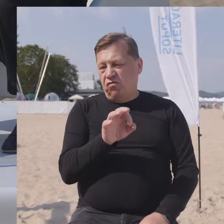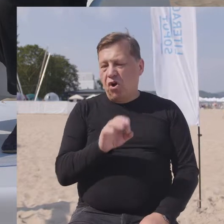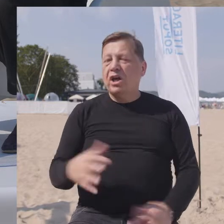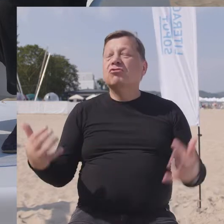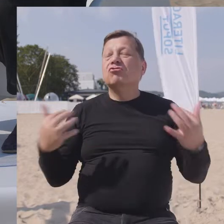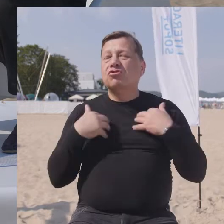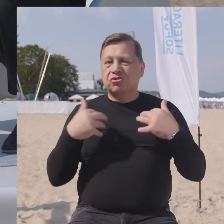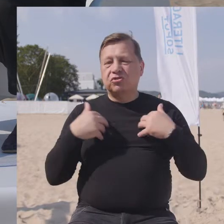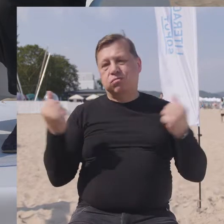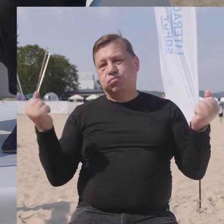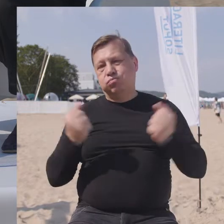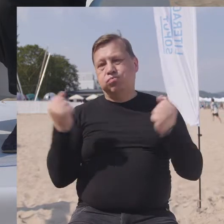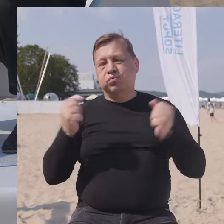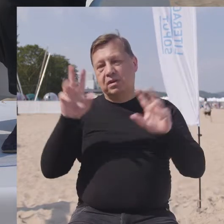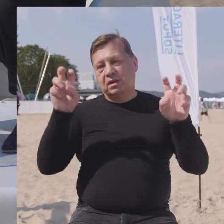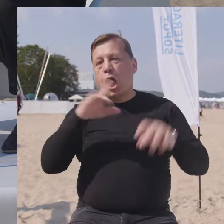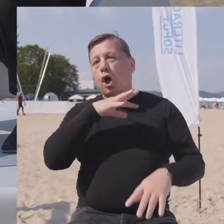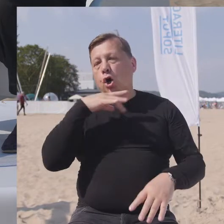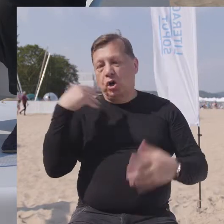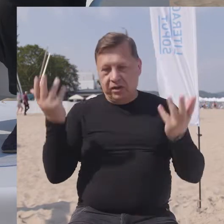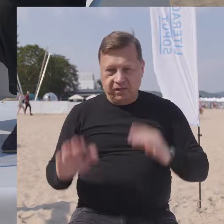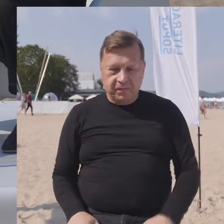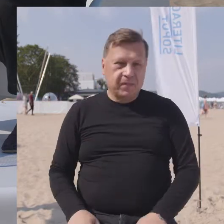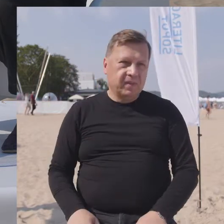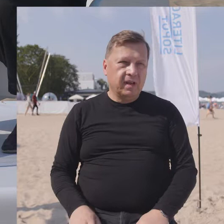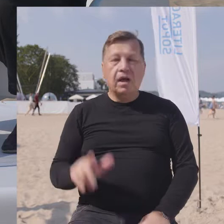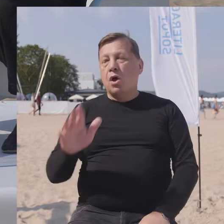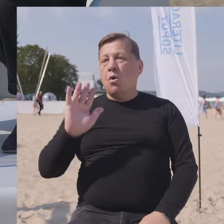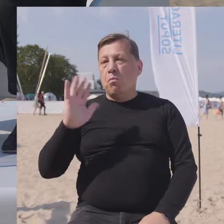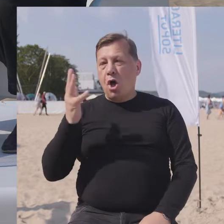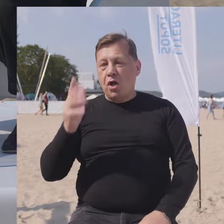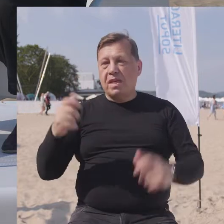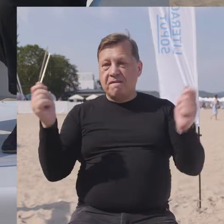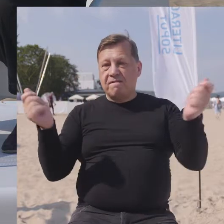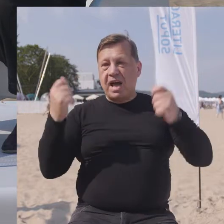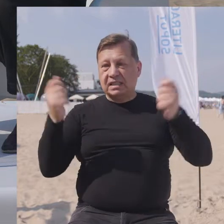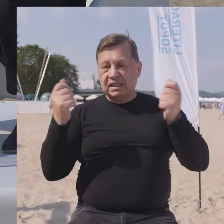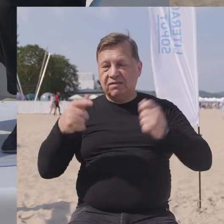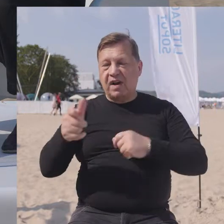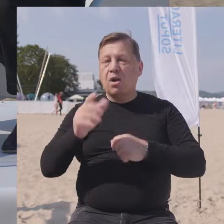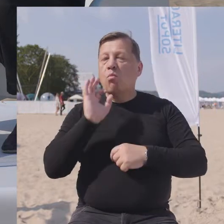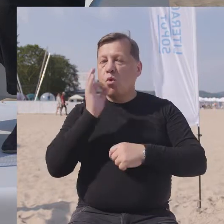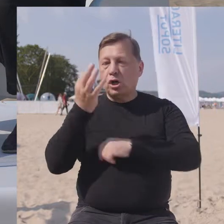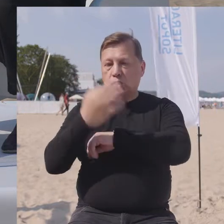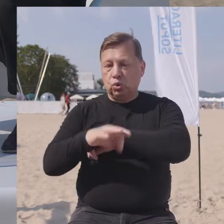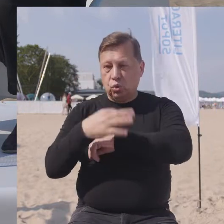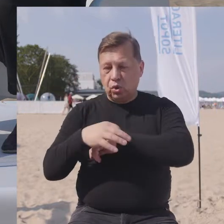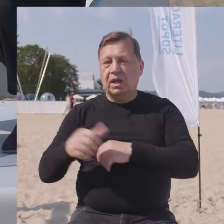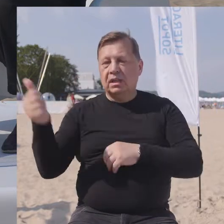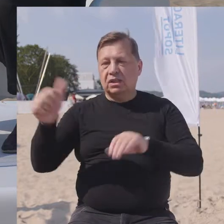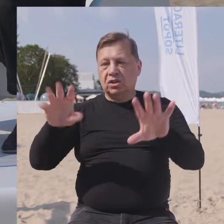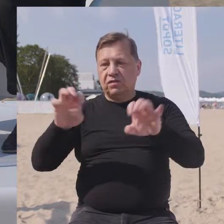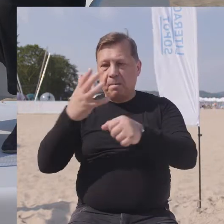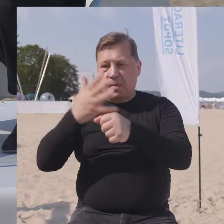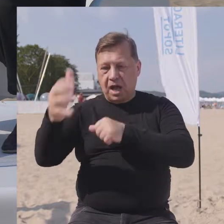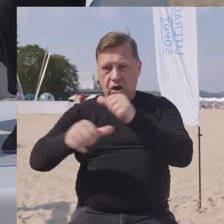książki to 5. Światowy Festiwal Młodzieży i Studentów w 1955 roku,